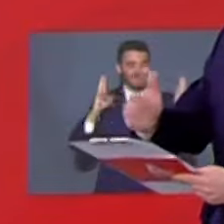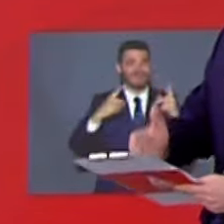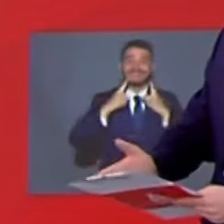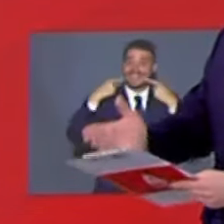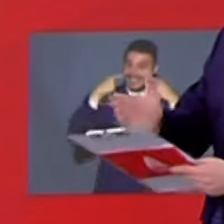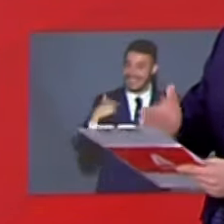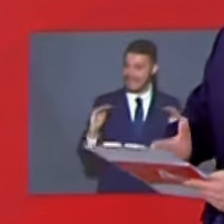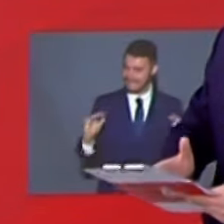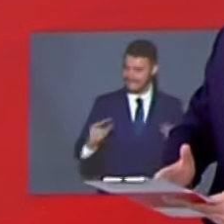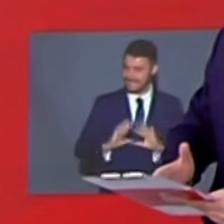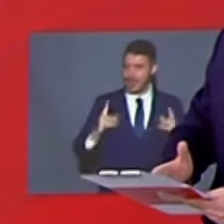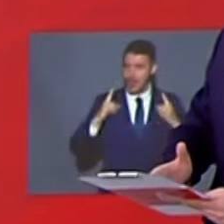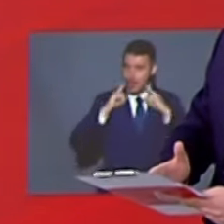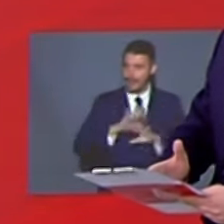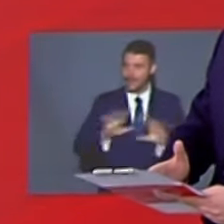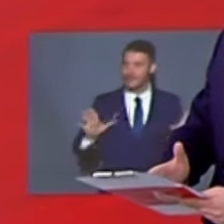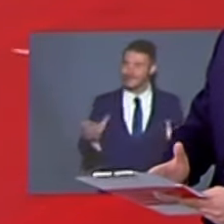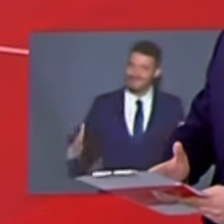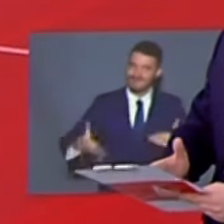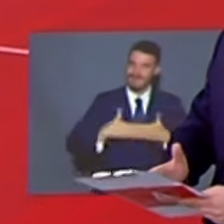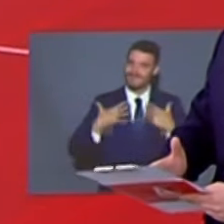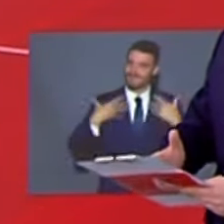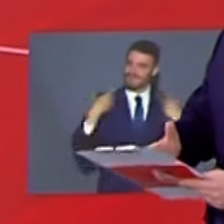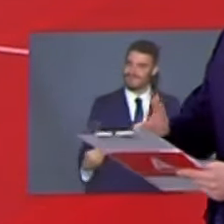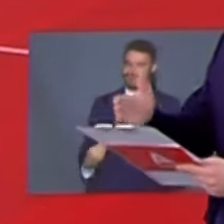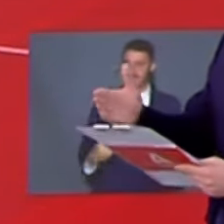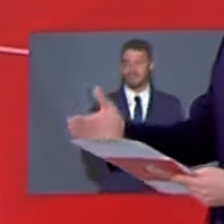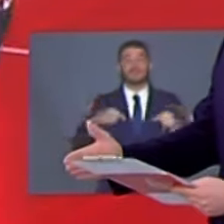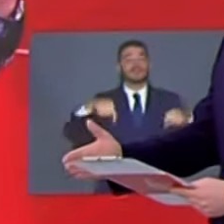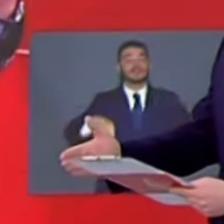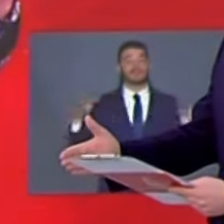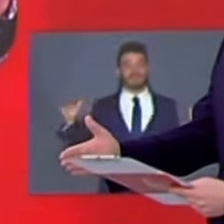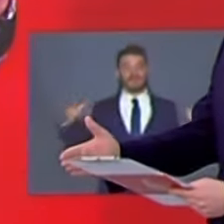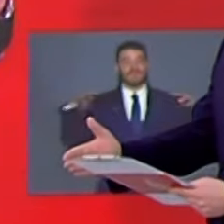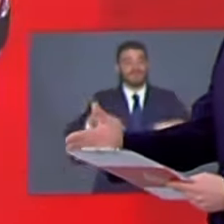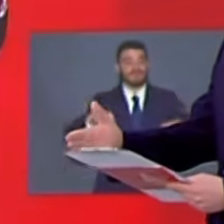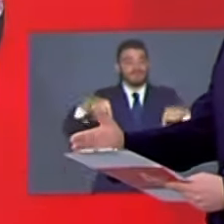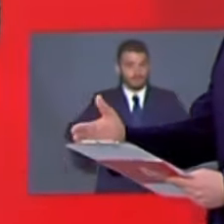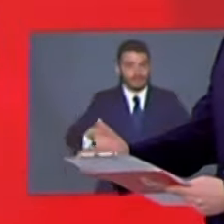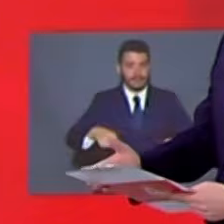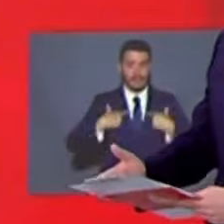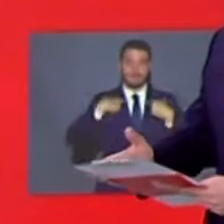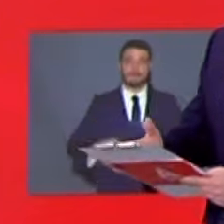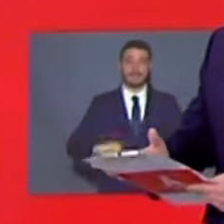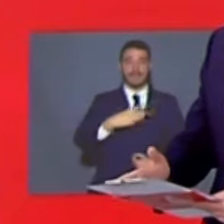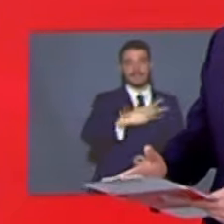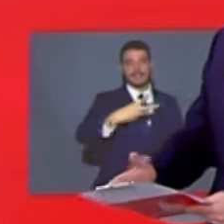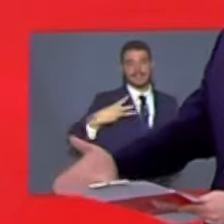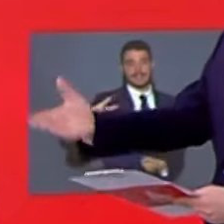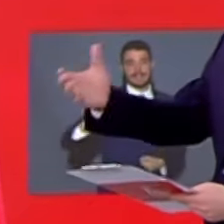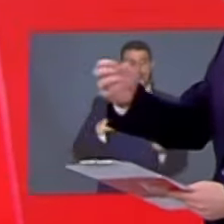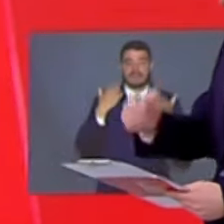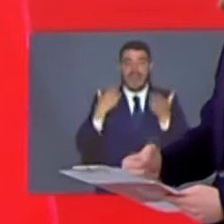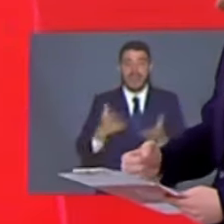εμπιστοσύνη στο. Επιβεβαιώνεται η εμπιστοσύνη, έλεγε η τροπολογία, η πρόταση, στο πρόσωπο του Προέδρου του ΣΥΡΙΖΑ, του Στέφανου Κασελάκη, και